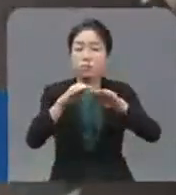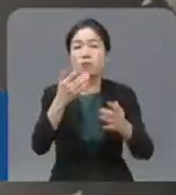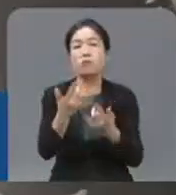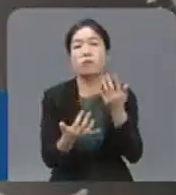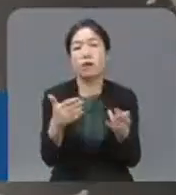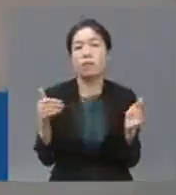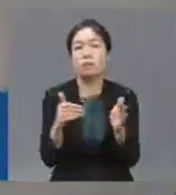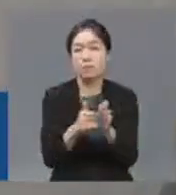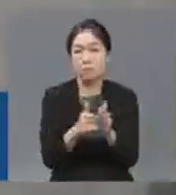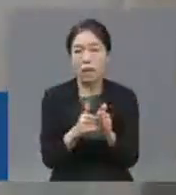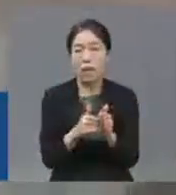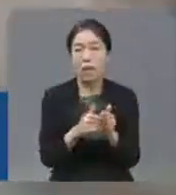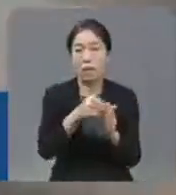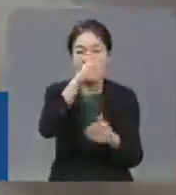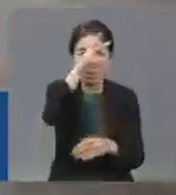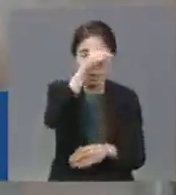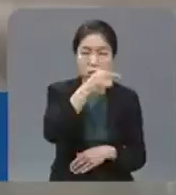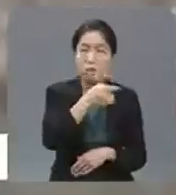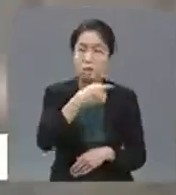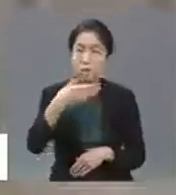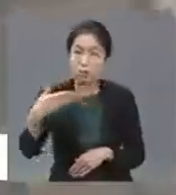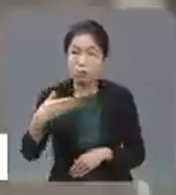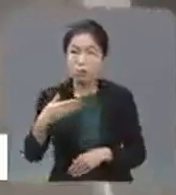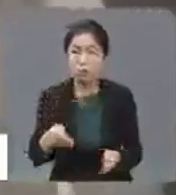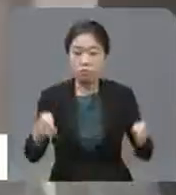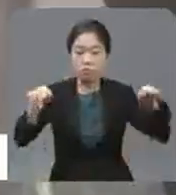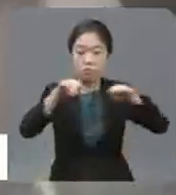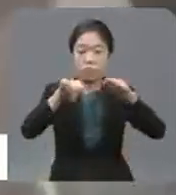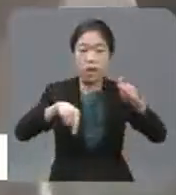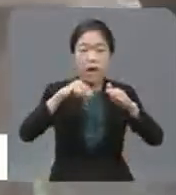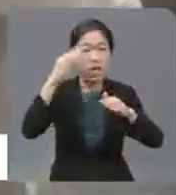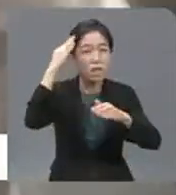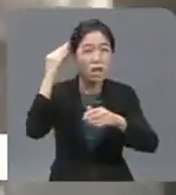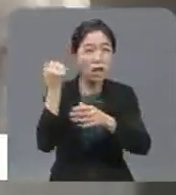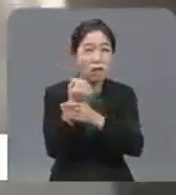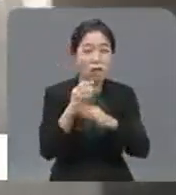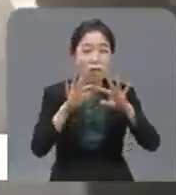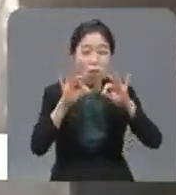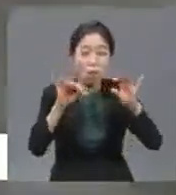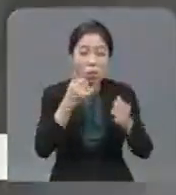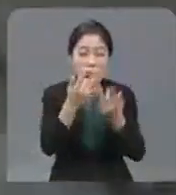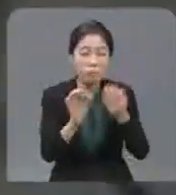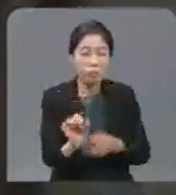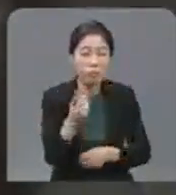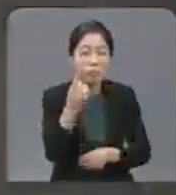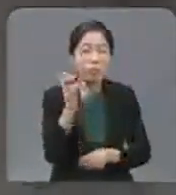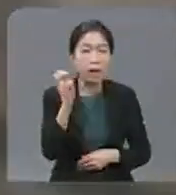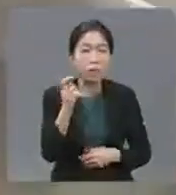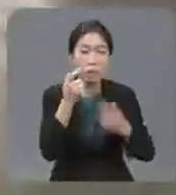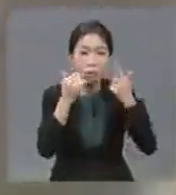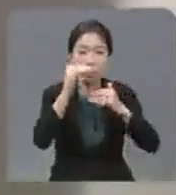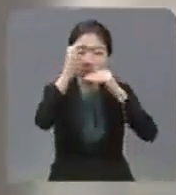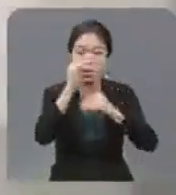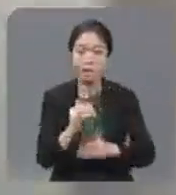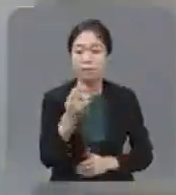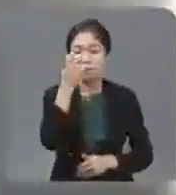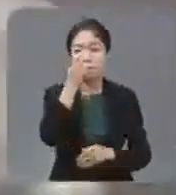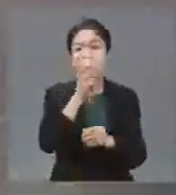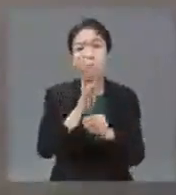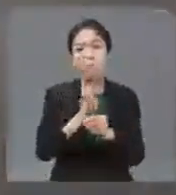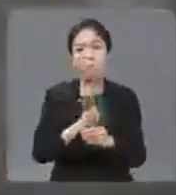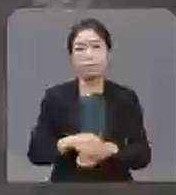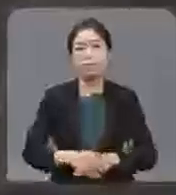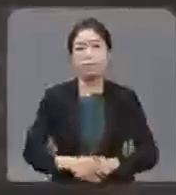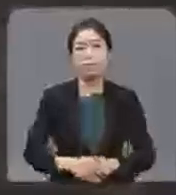탔습니다 경찰과 소방당국은 컨베이어 벨트에 남아있던 석탄 가루에서 불이 시작된 걸로 보고 정확한 화재 원인을 조사하고